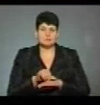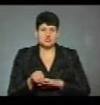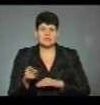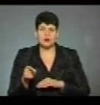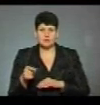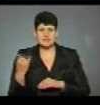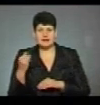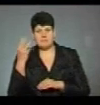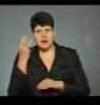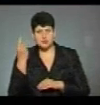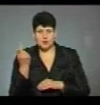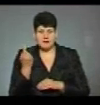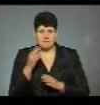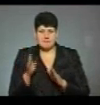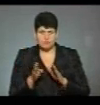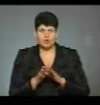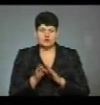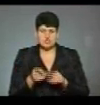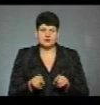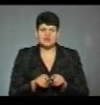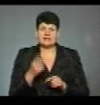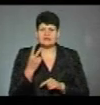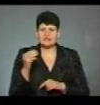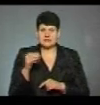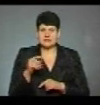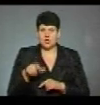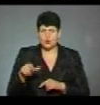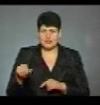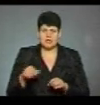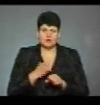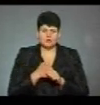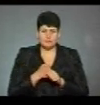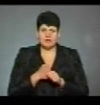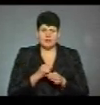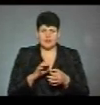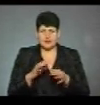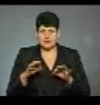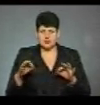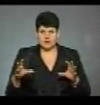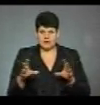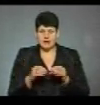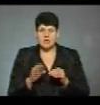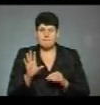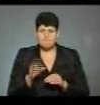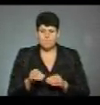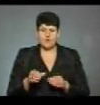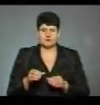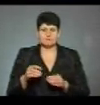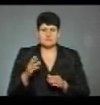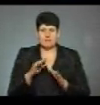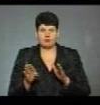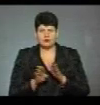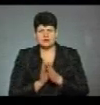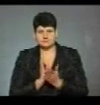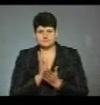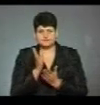Тернопільської та Хмельницької областей у Підволочиську понад 2 тисячі людей створили ланцюг єднання. Потім колона з Підволочиська вирушила